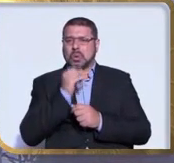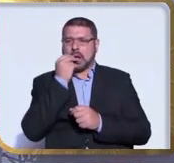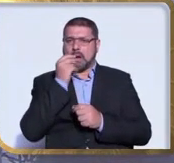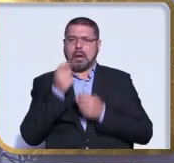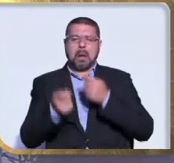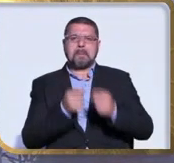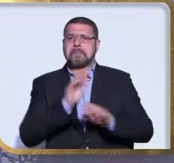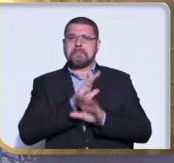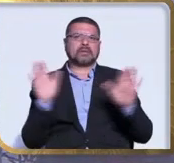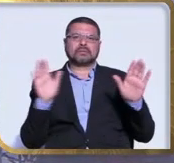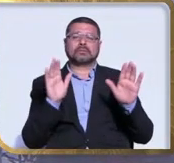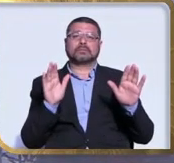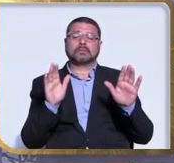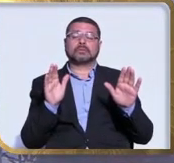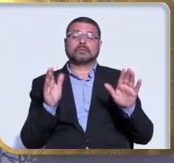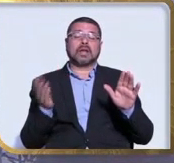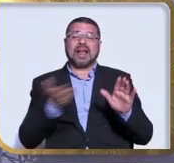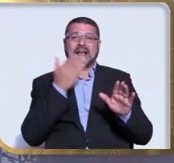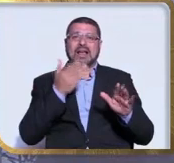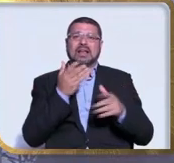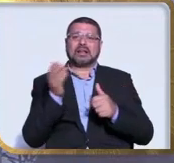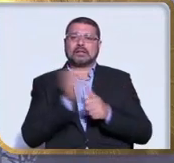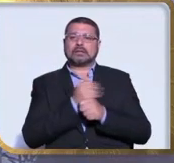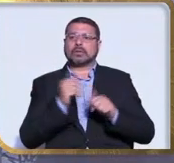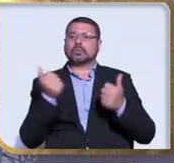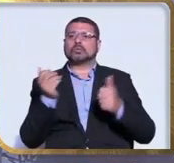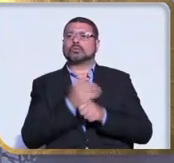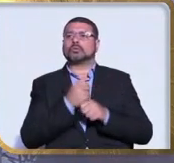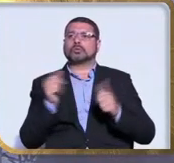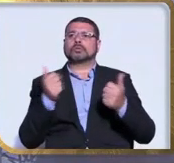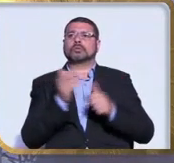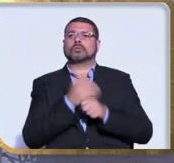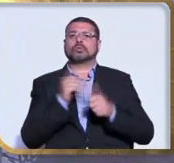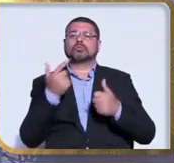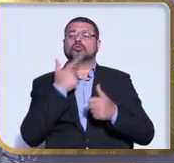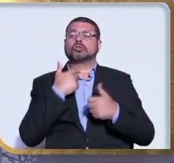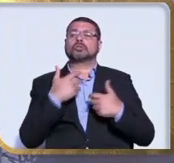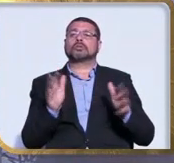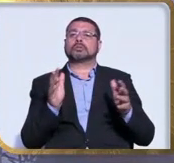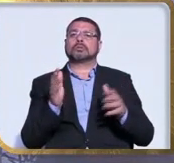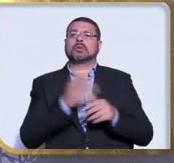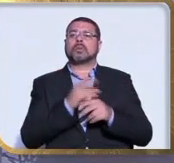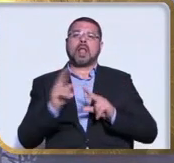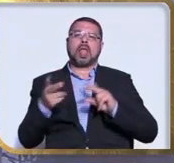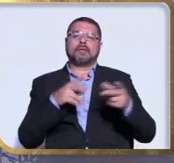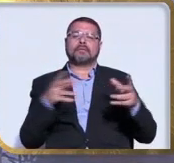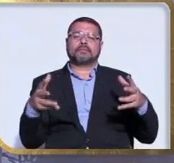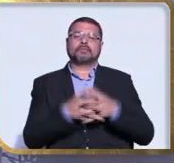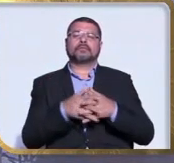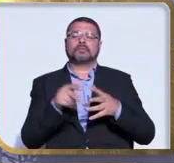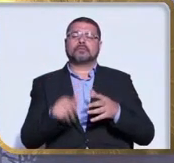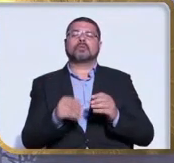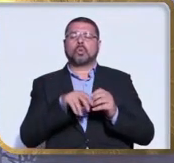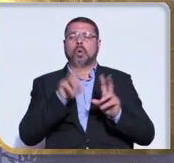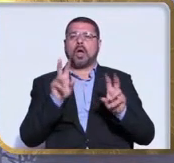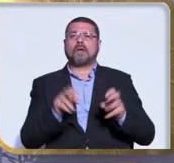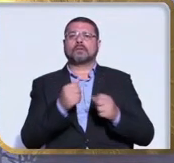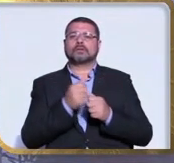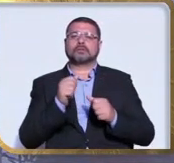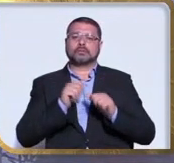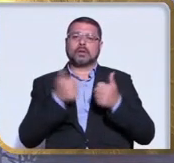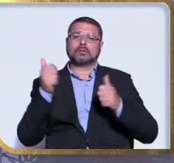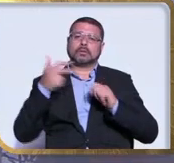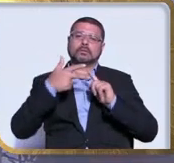الأساسيات فقط، وبيتجوز كتير ويطلق، وفي خلاف كبير ما بينهم، وهم واقفين على الطلقة